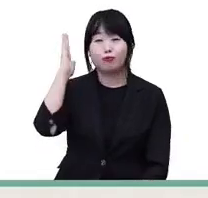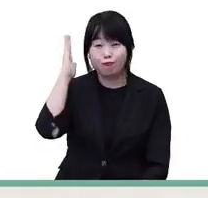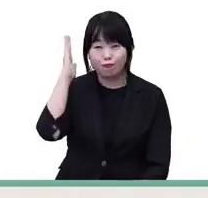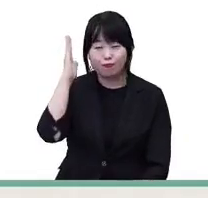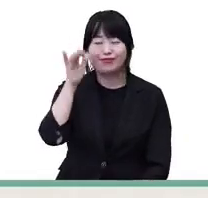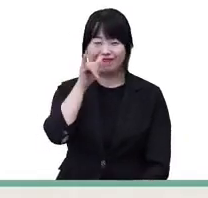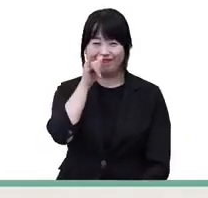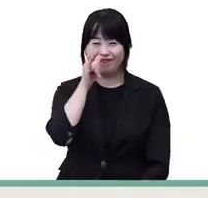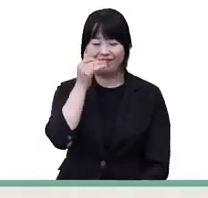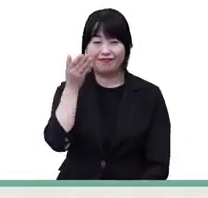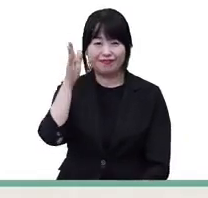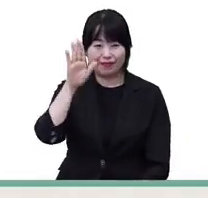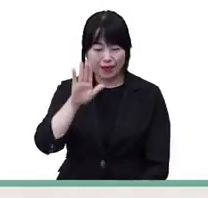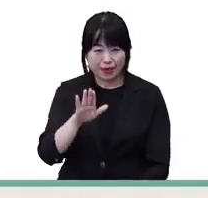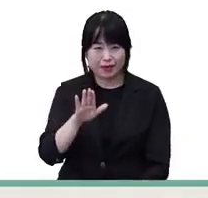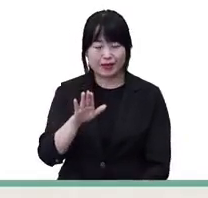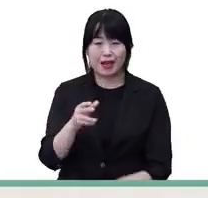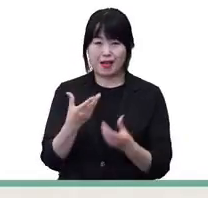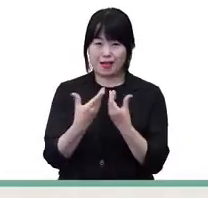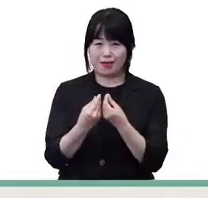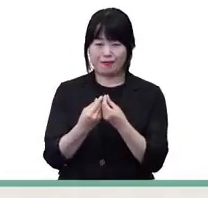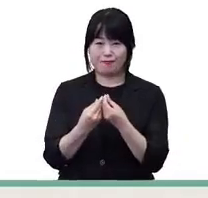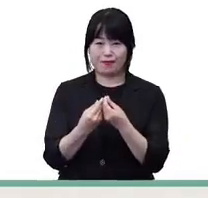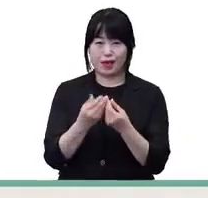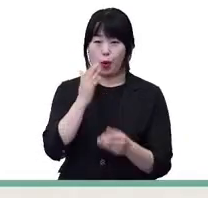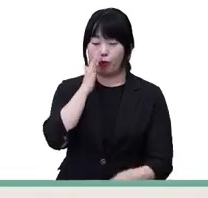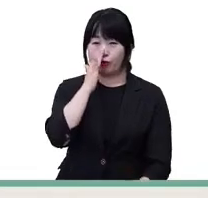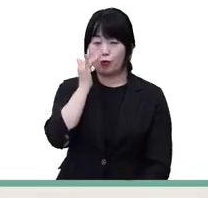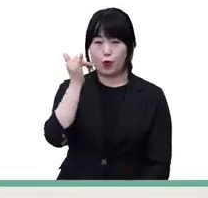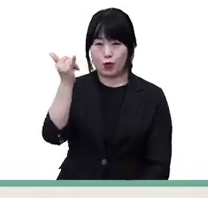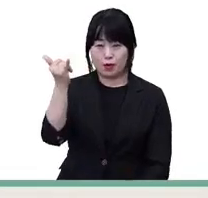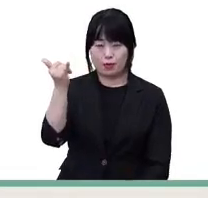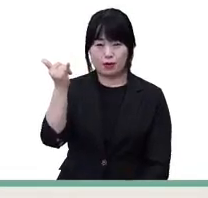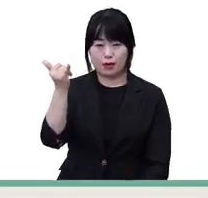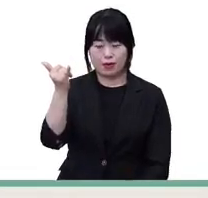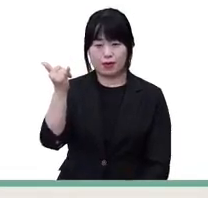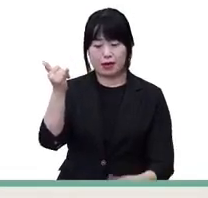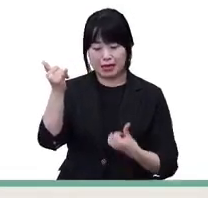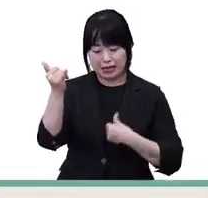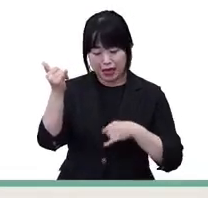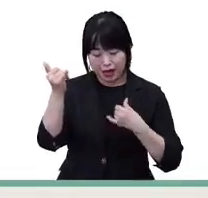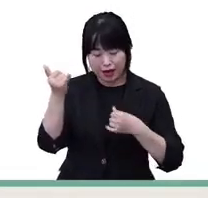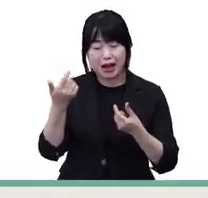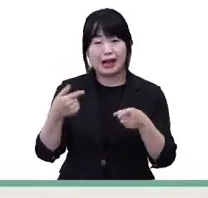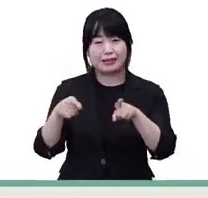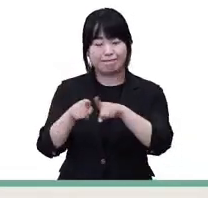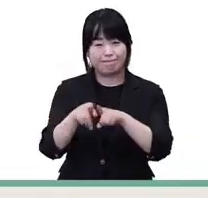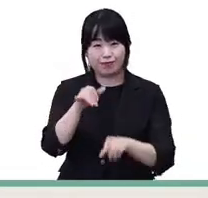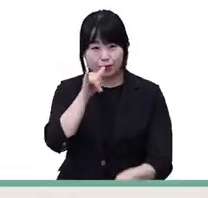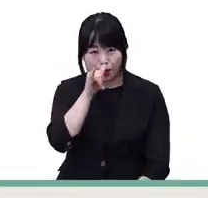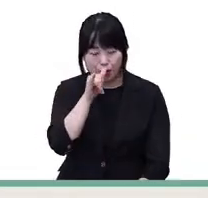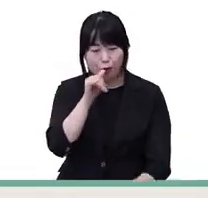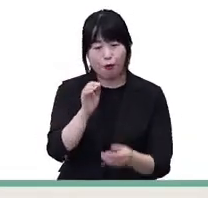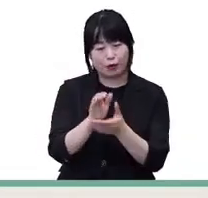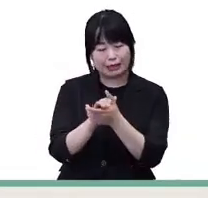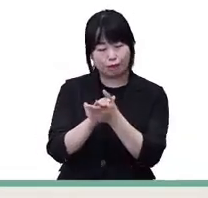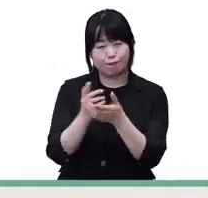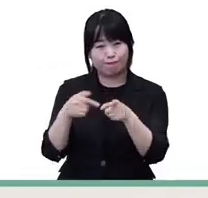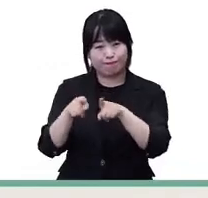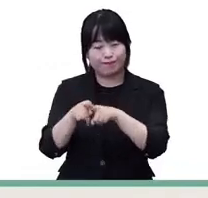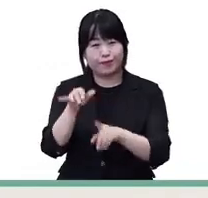전달하지만 만약에 우리 부모님들 앞에 자녀가 있었다라든지 친구가 있었다라든지